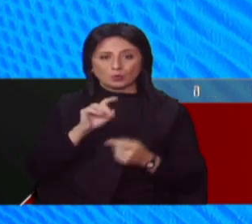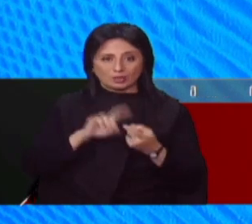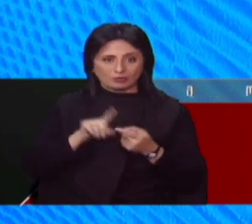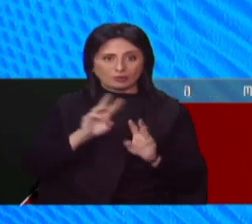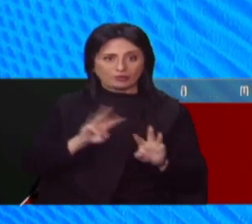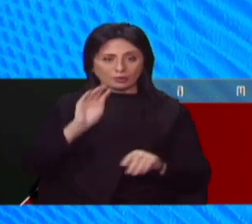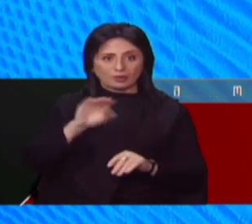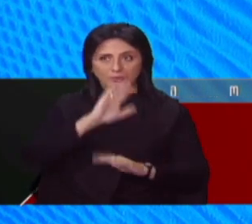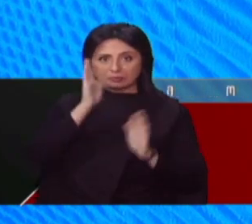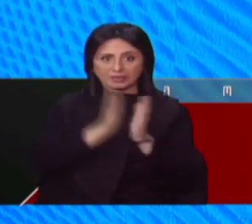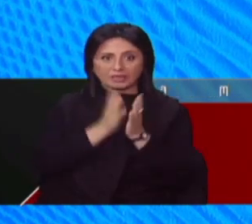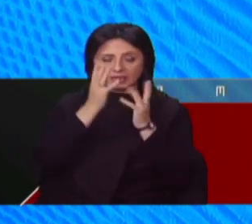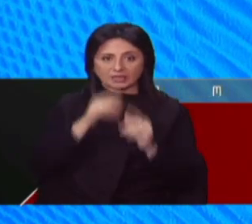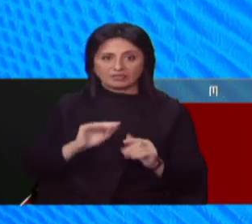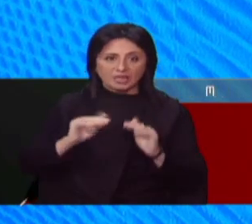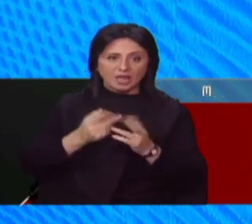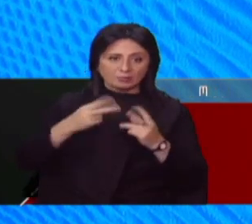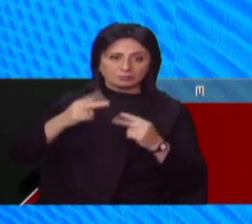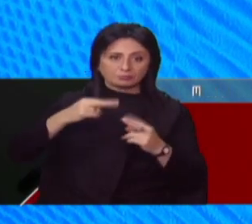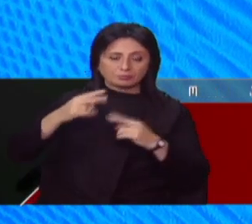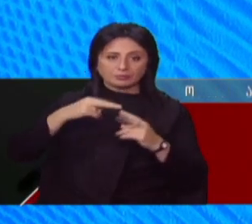такавширебит, тели тхис ганулобаши ганахлдеба